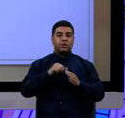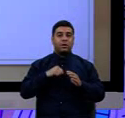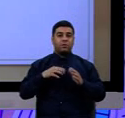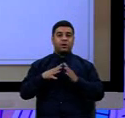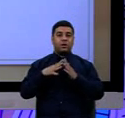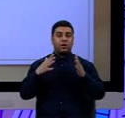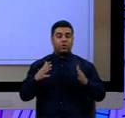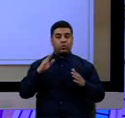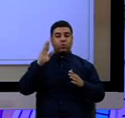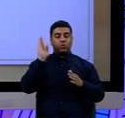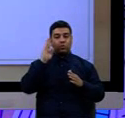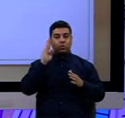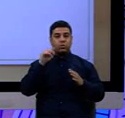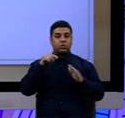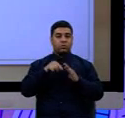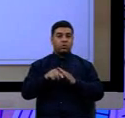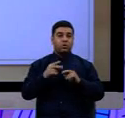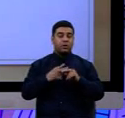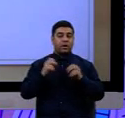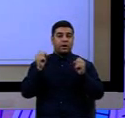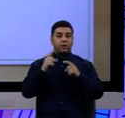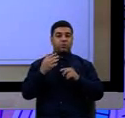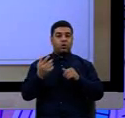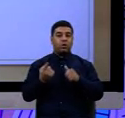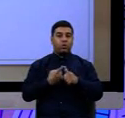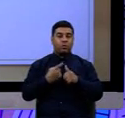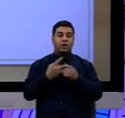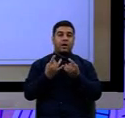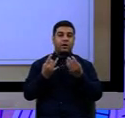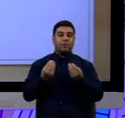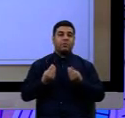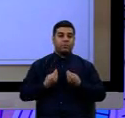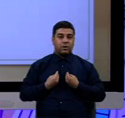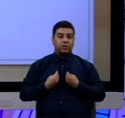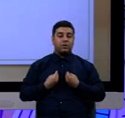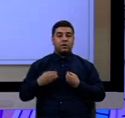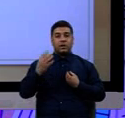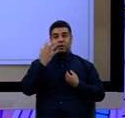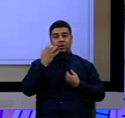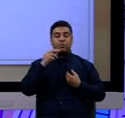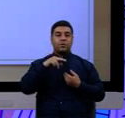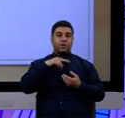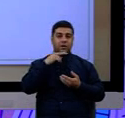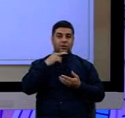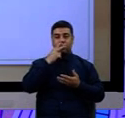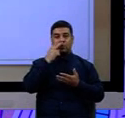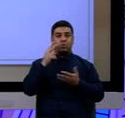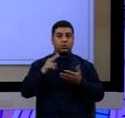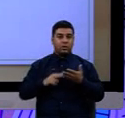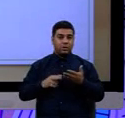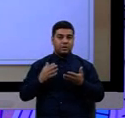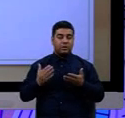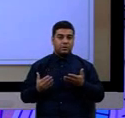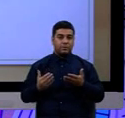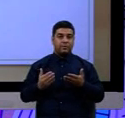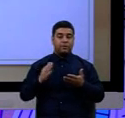eng katta suv havzasini aniqlang va nomini ayting topshirig'i. Qani rasmlarni diqqat bilan